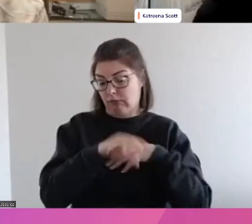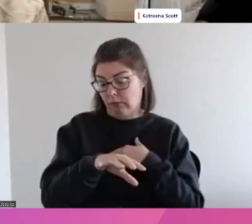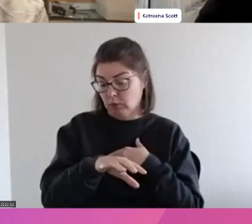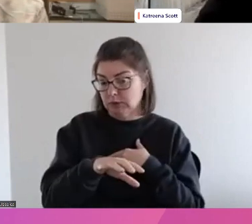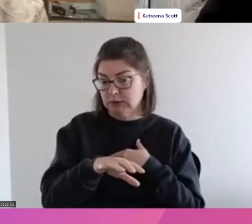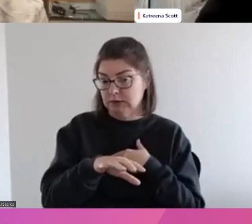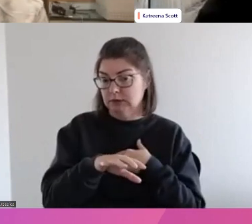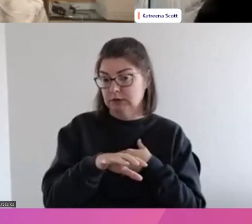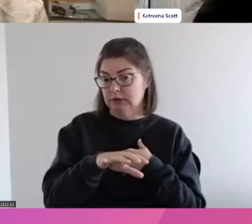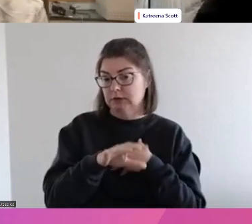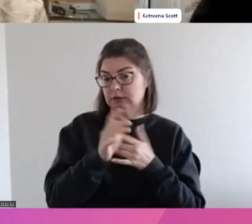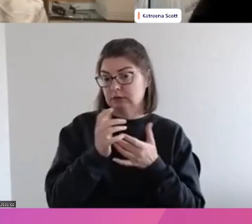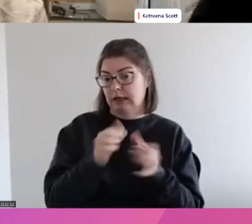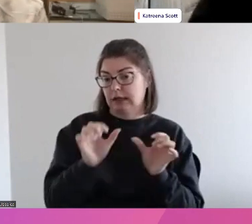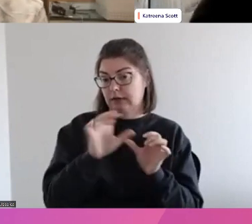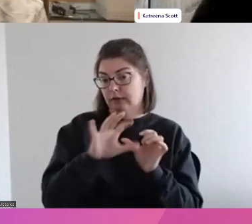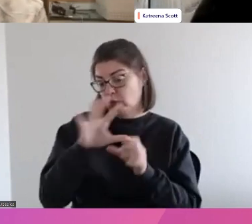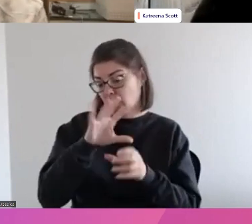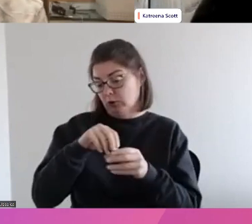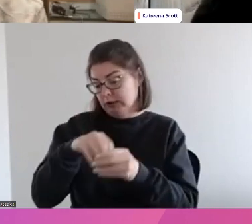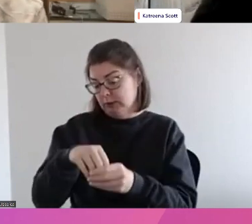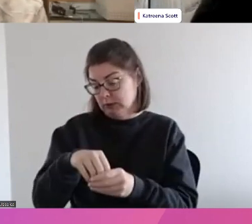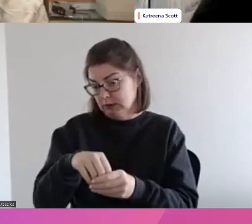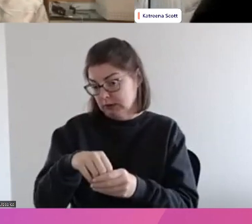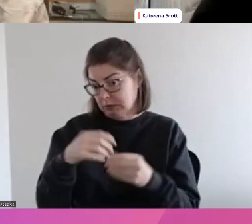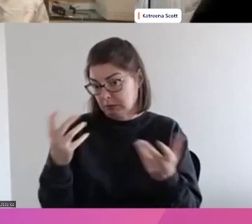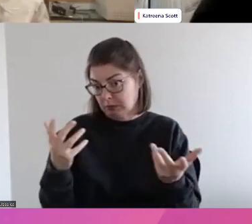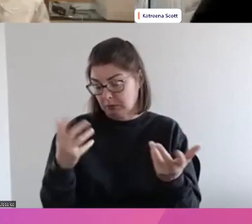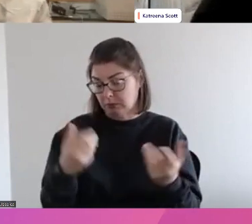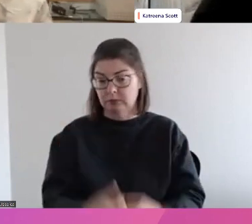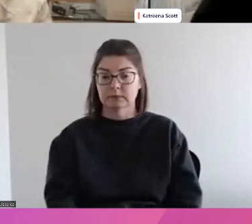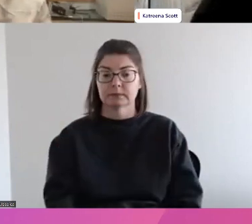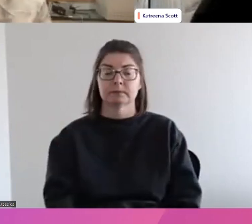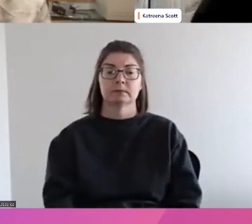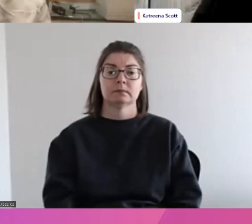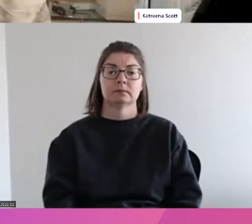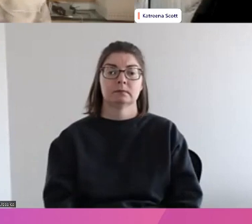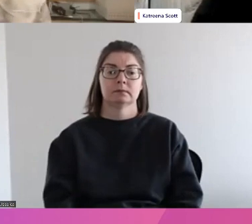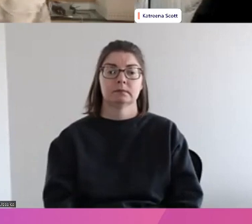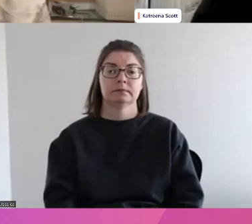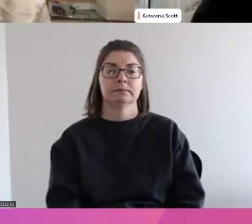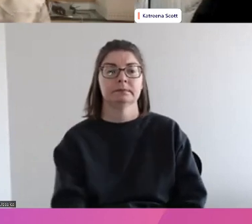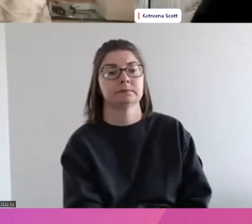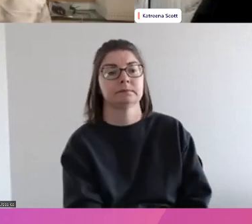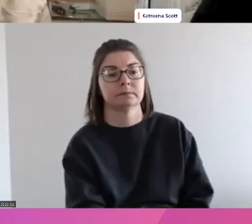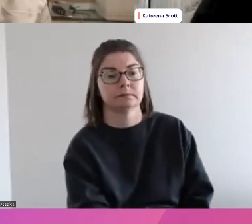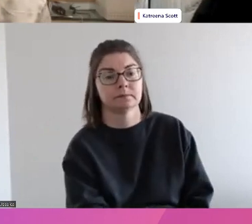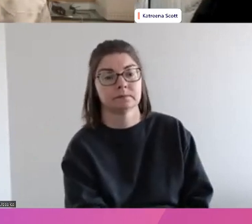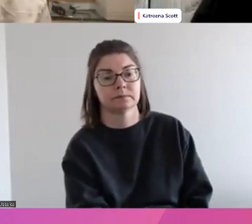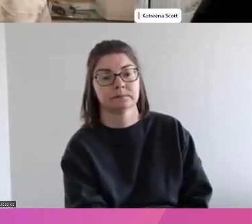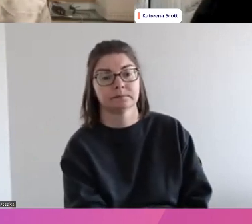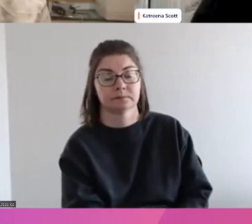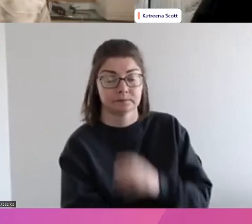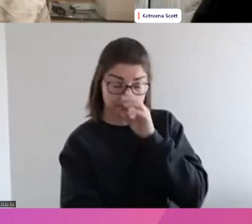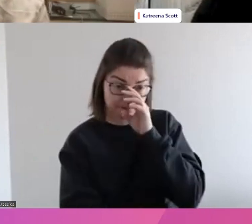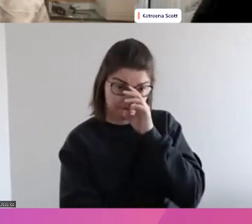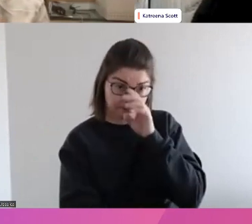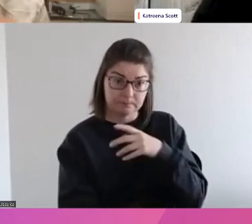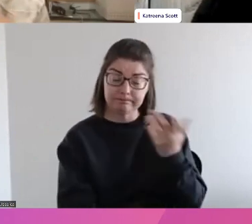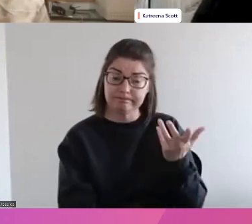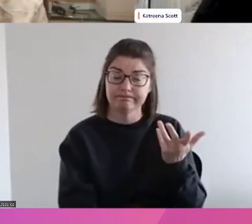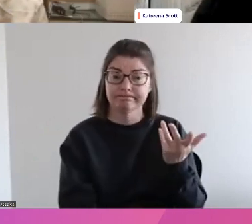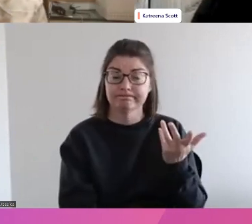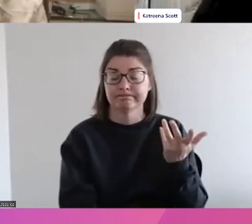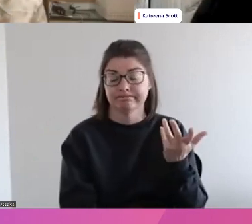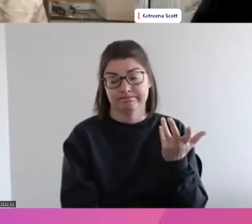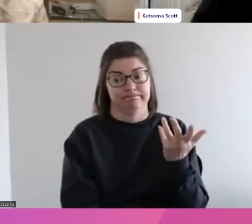ça jouait un rôle potentiel pour les participantes. Très bonne question. Et ça,